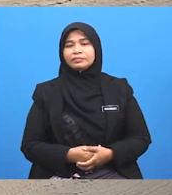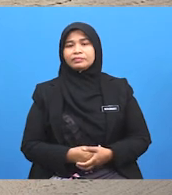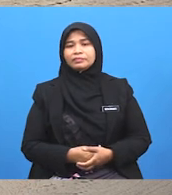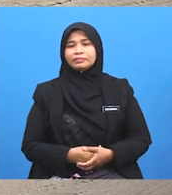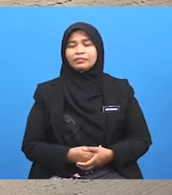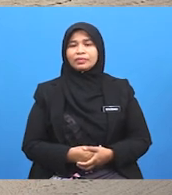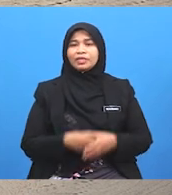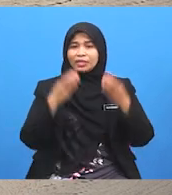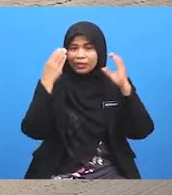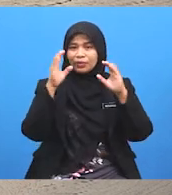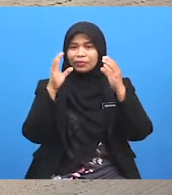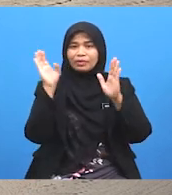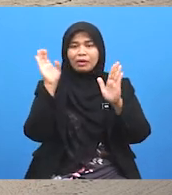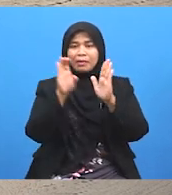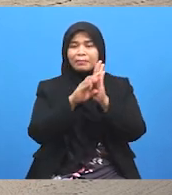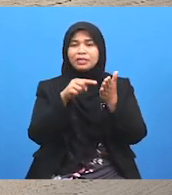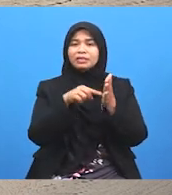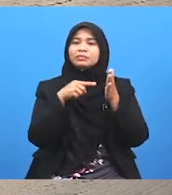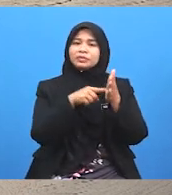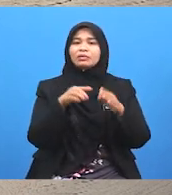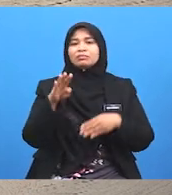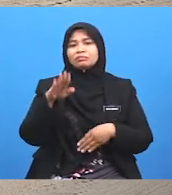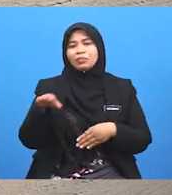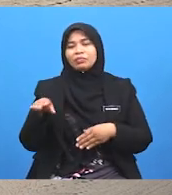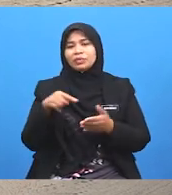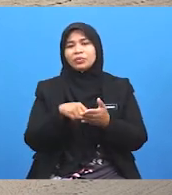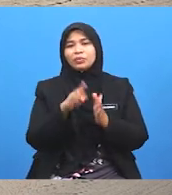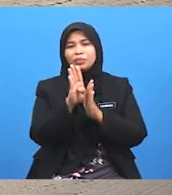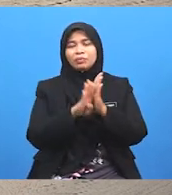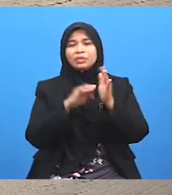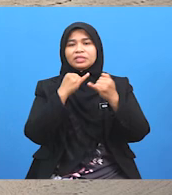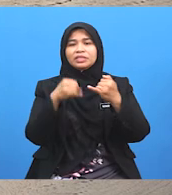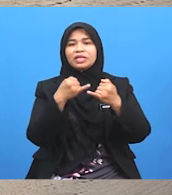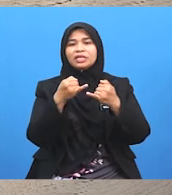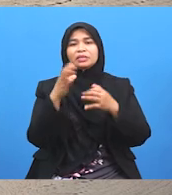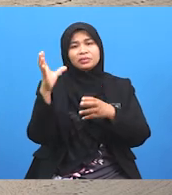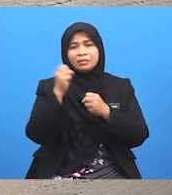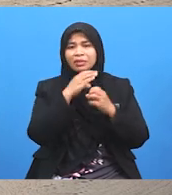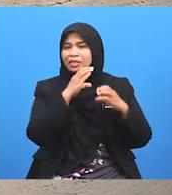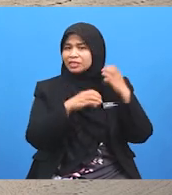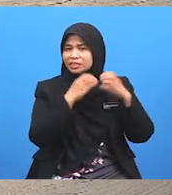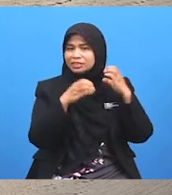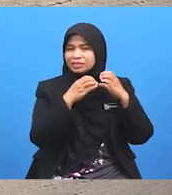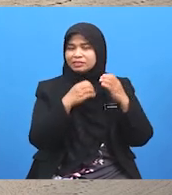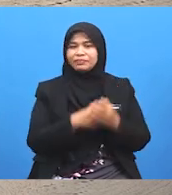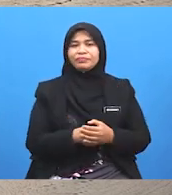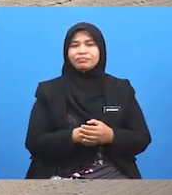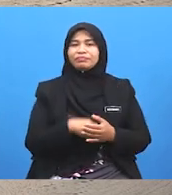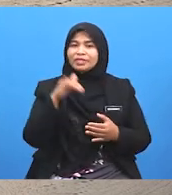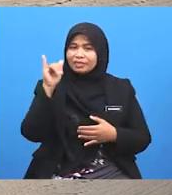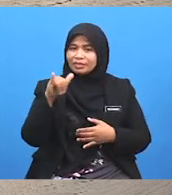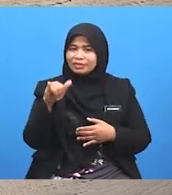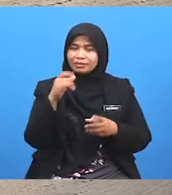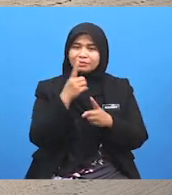Cikgu, gambar ini menunjukkan budak itu berjaya mencapai cita-citanya.